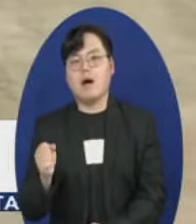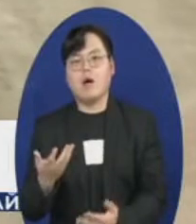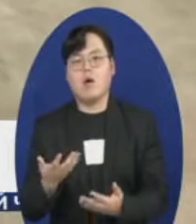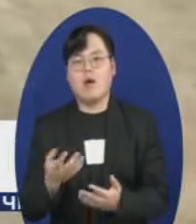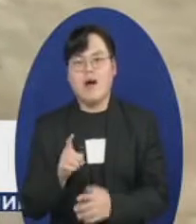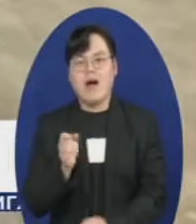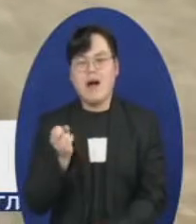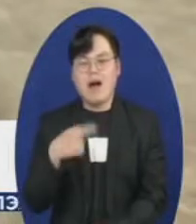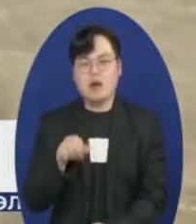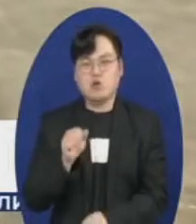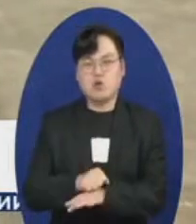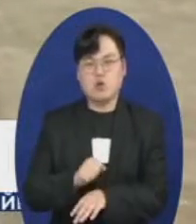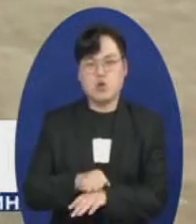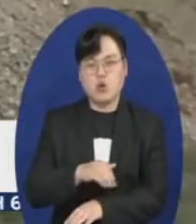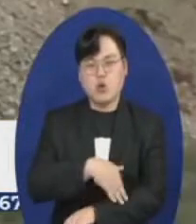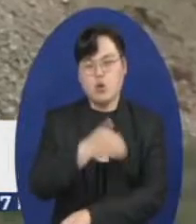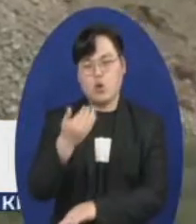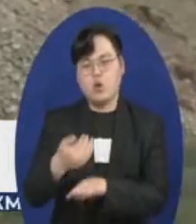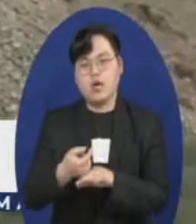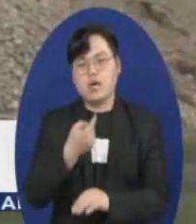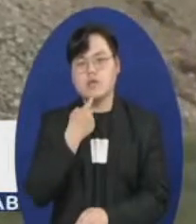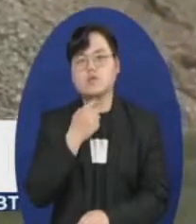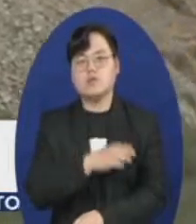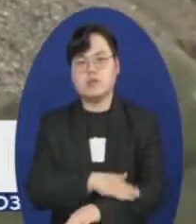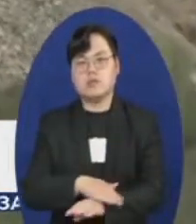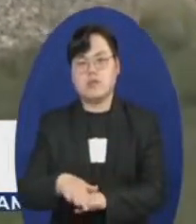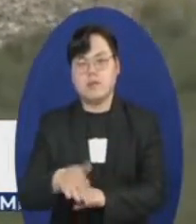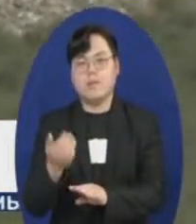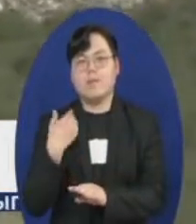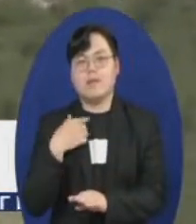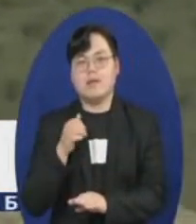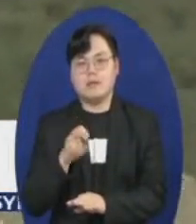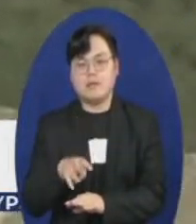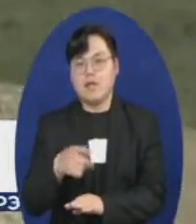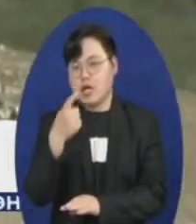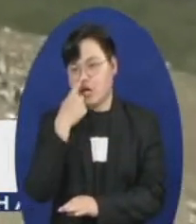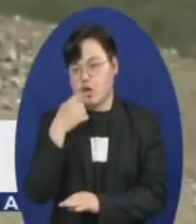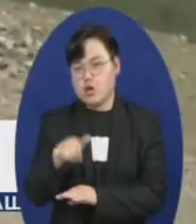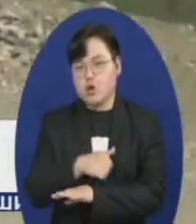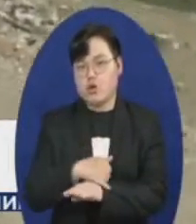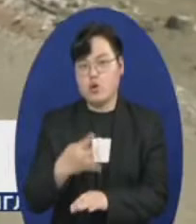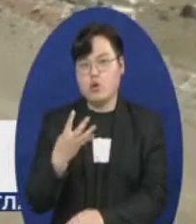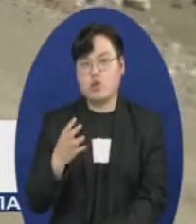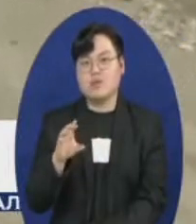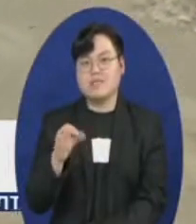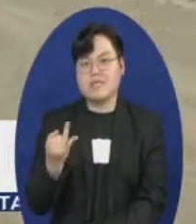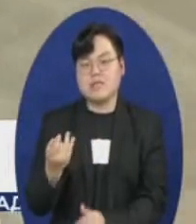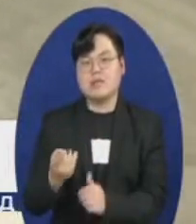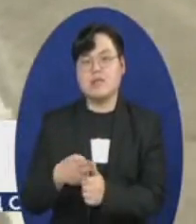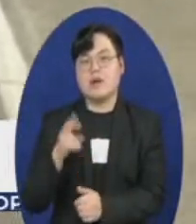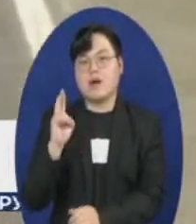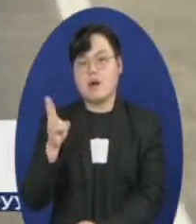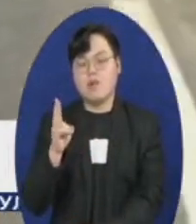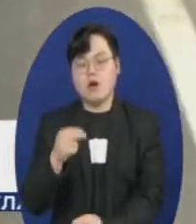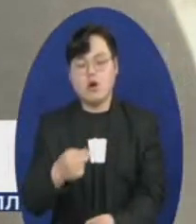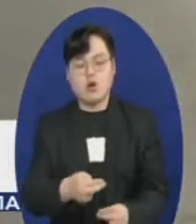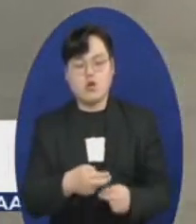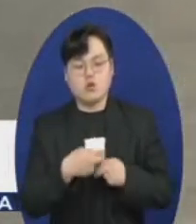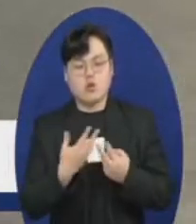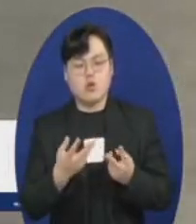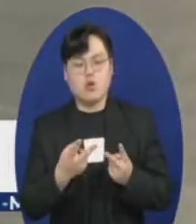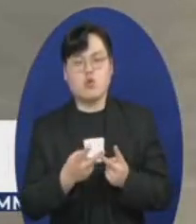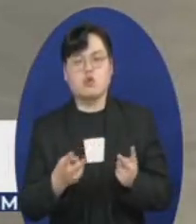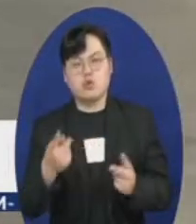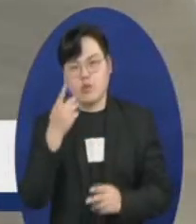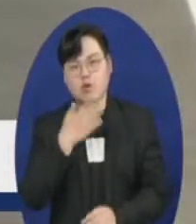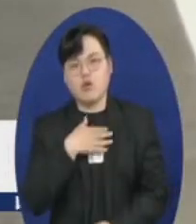хад асга мөрөгцөг ихтэй ийм уулын зам юм байна. Энэ замын ерөнхий гүйцэтгэгчээр бүгд найрамдахтай дард улсын 4C компани ажилласан бол туслан